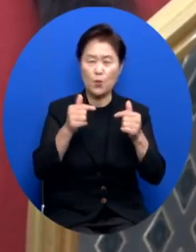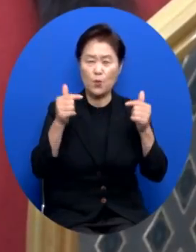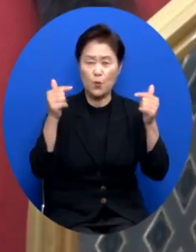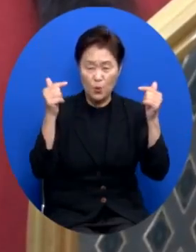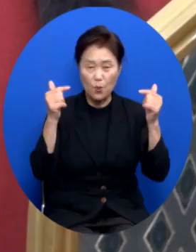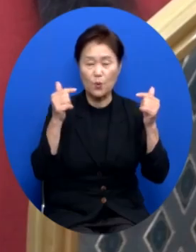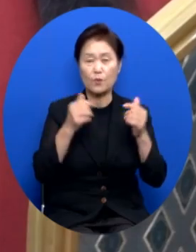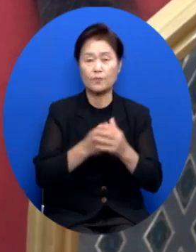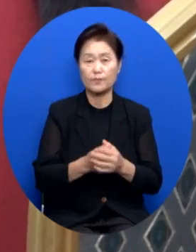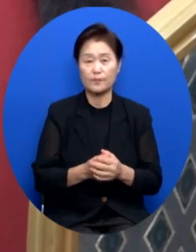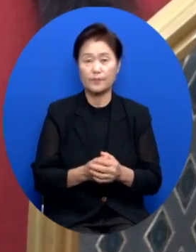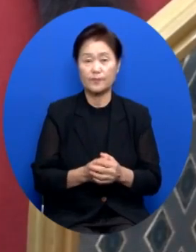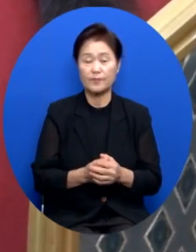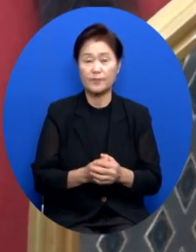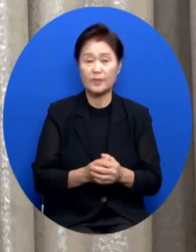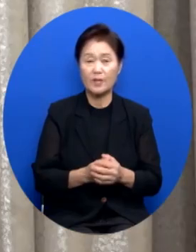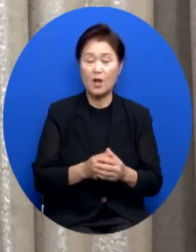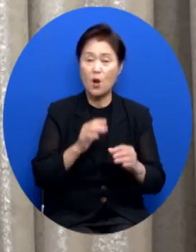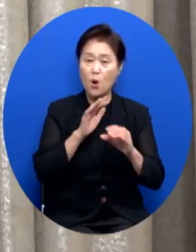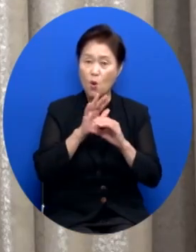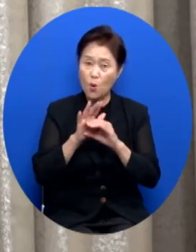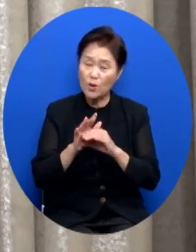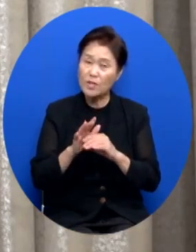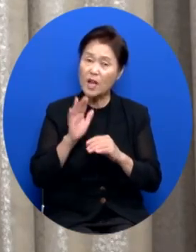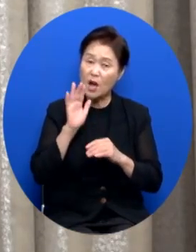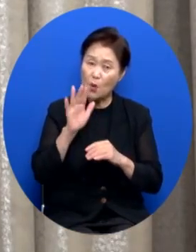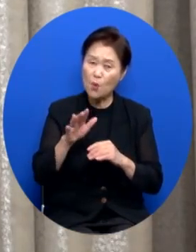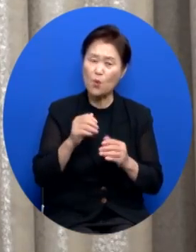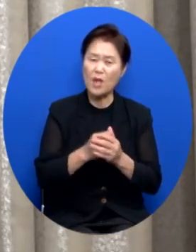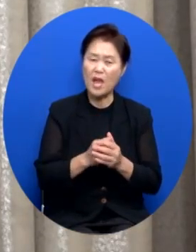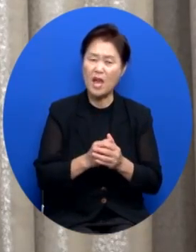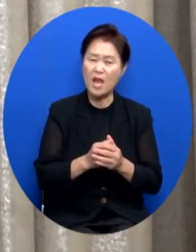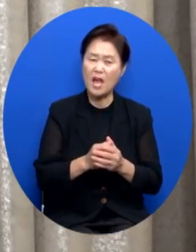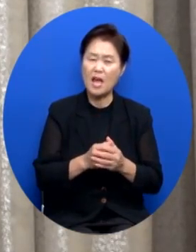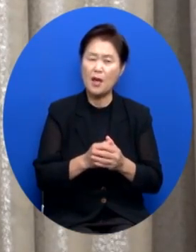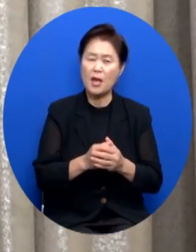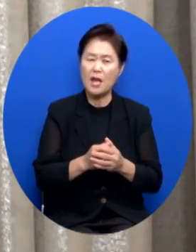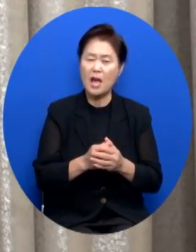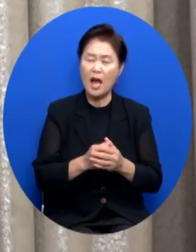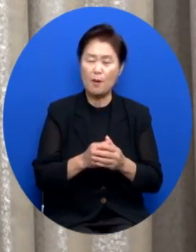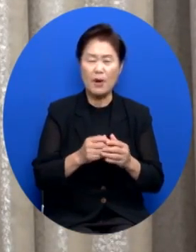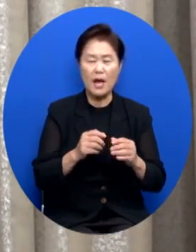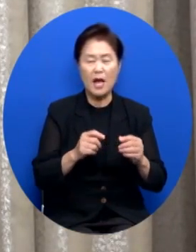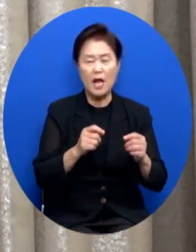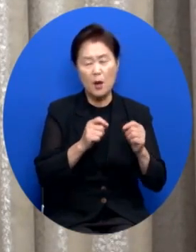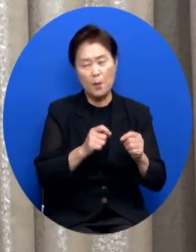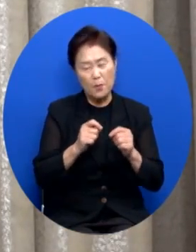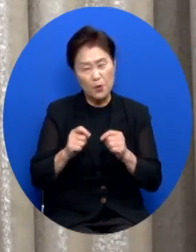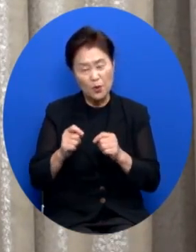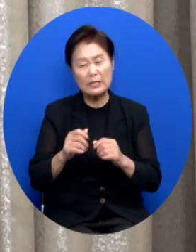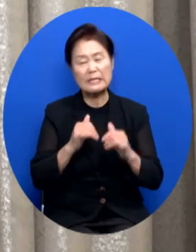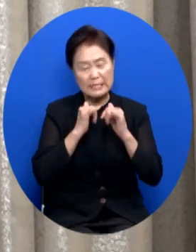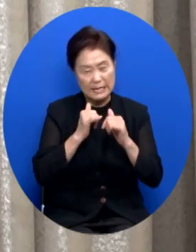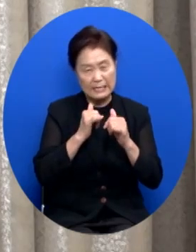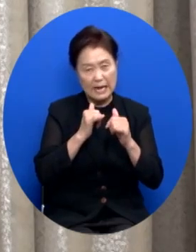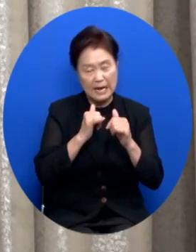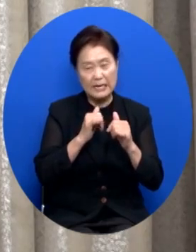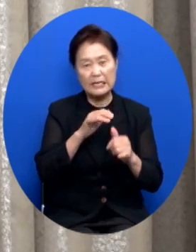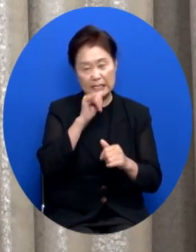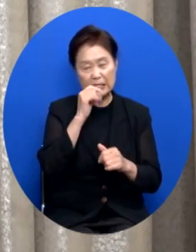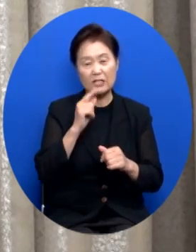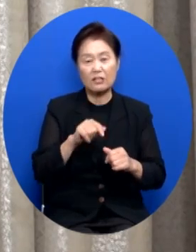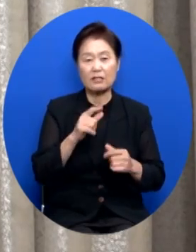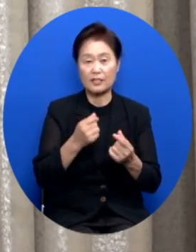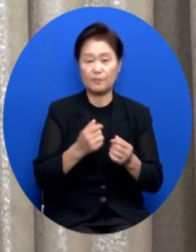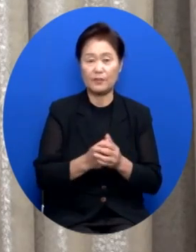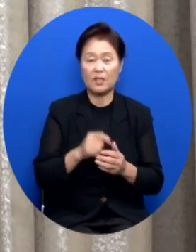점도 주목할 만합니다. 코로나 이후에 유보된 자살이 나타나는 것 같아요. 여기서 우리가 한번 경제적인